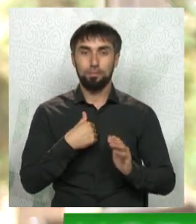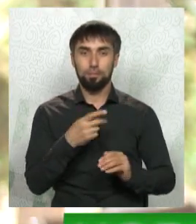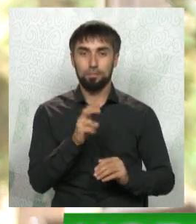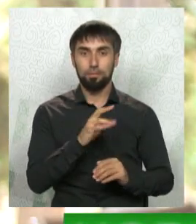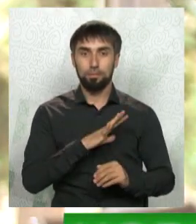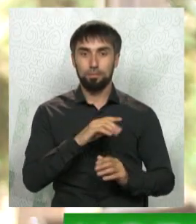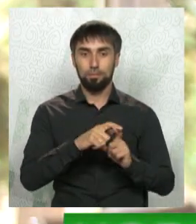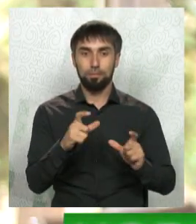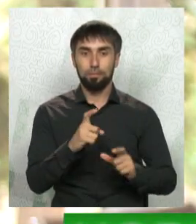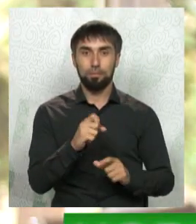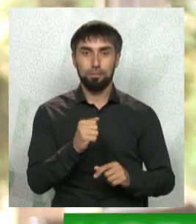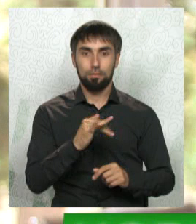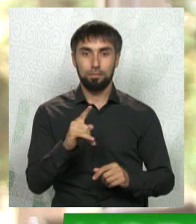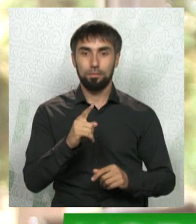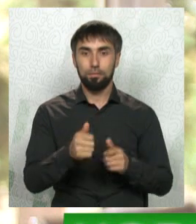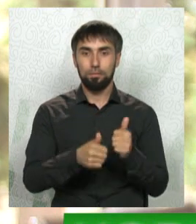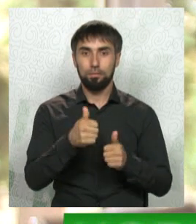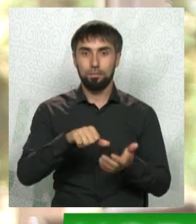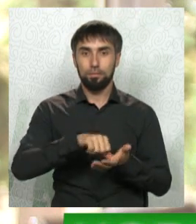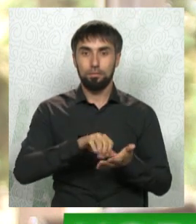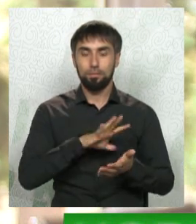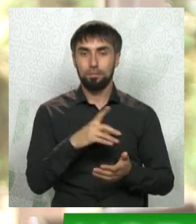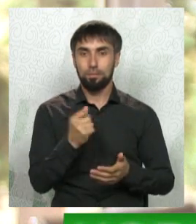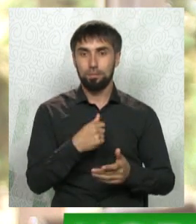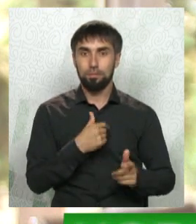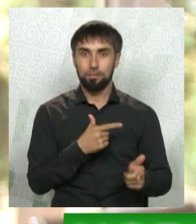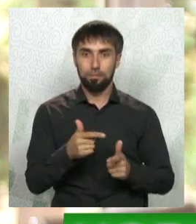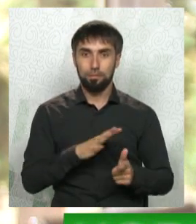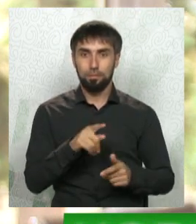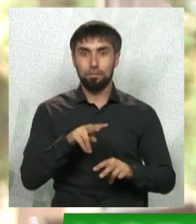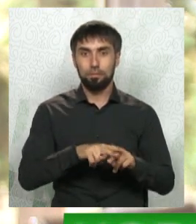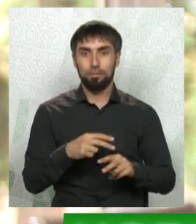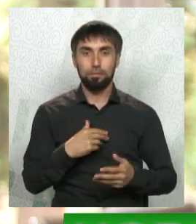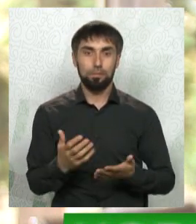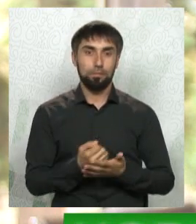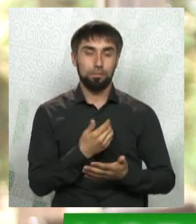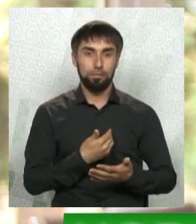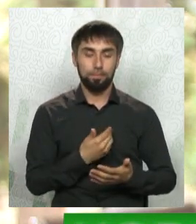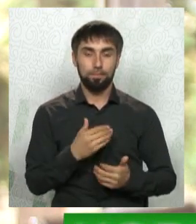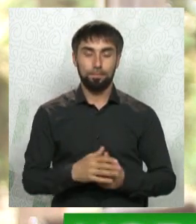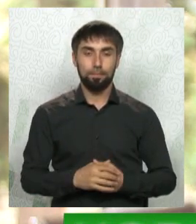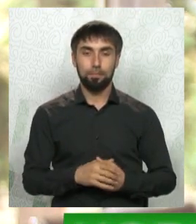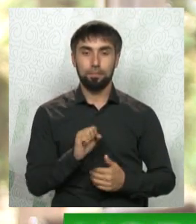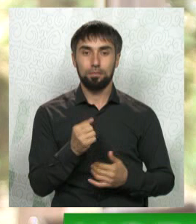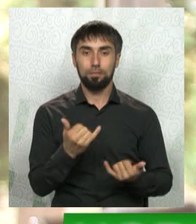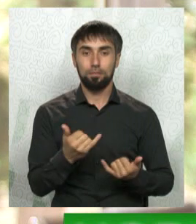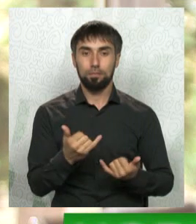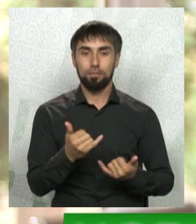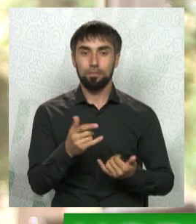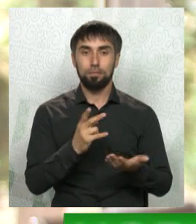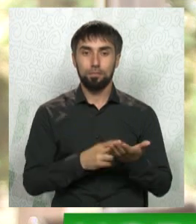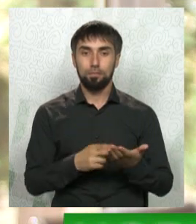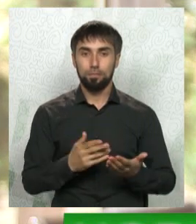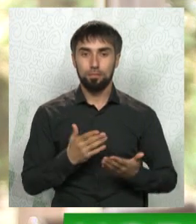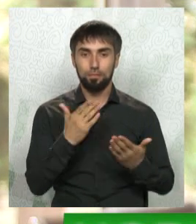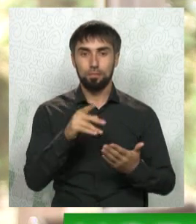вас конкурс выступить тем подготовки скера. У вас мохтики ахкальволс. Ага. А кор диш,